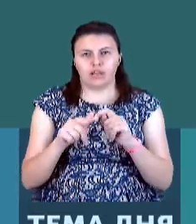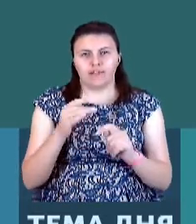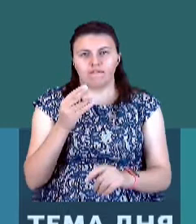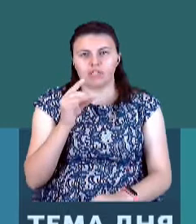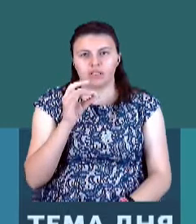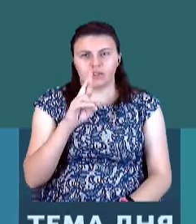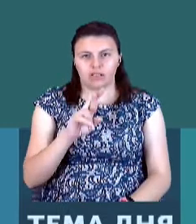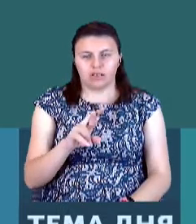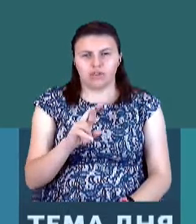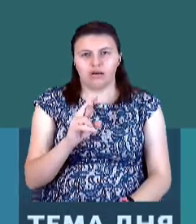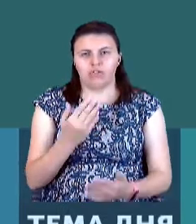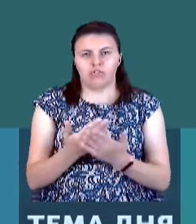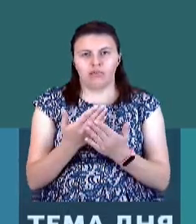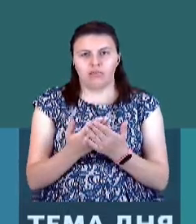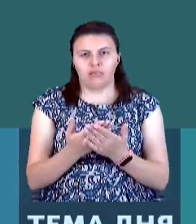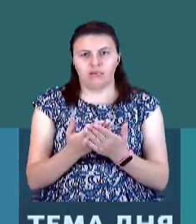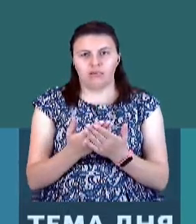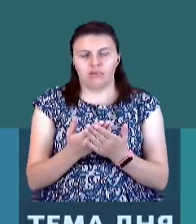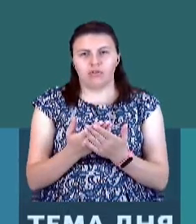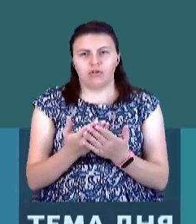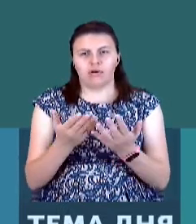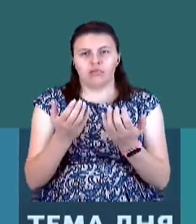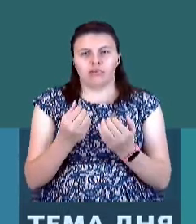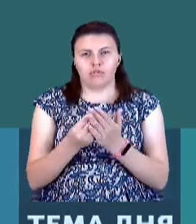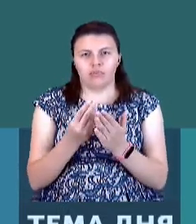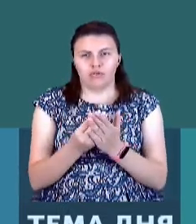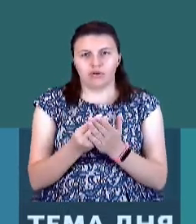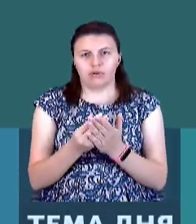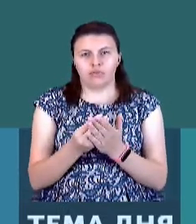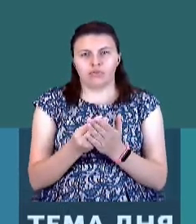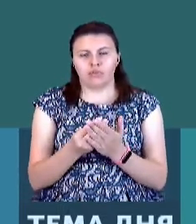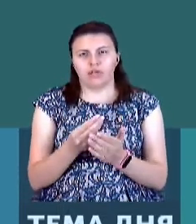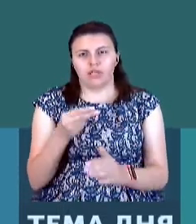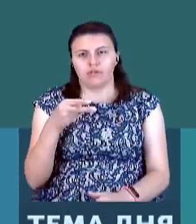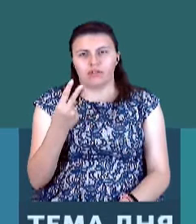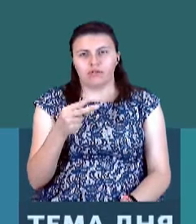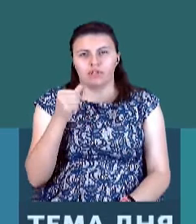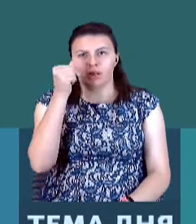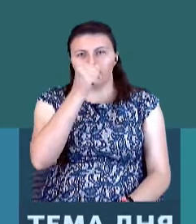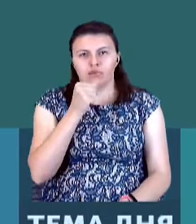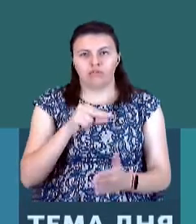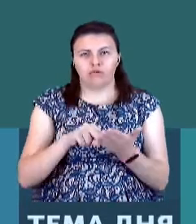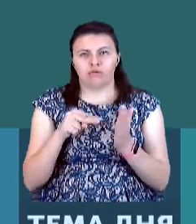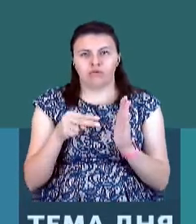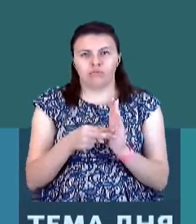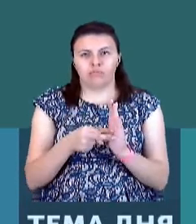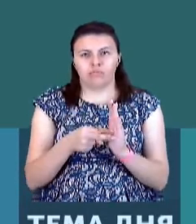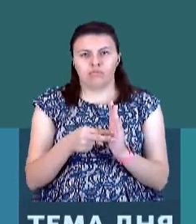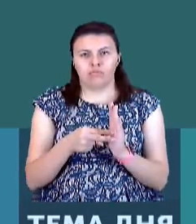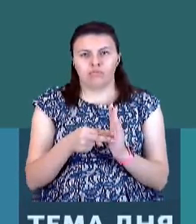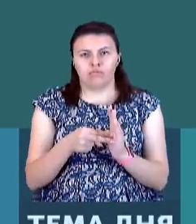наприклад, призупинивши проекти в карантині 2020 рік, планувала інвестувати у обладнання там